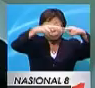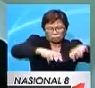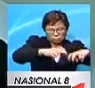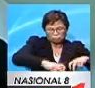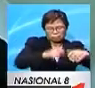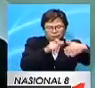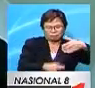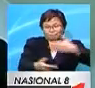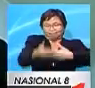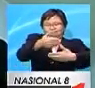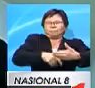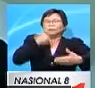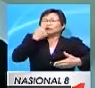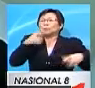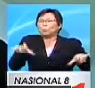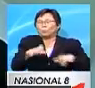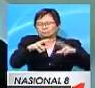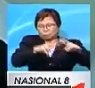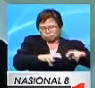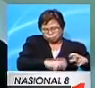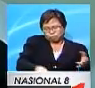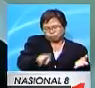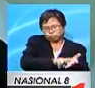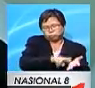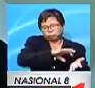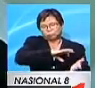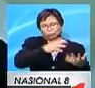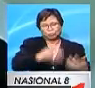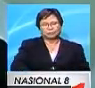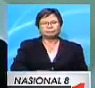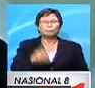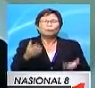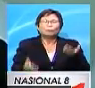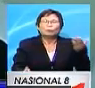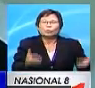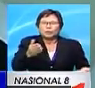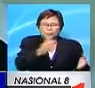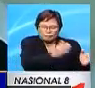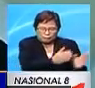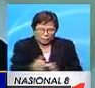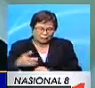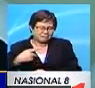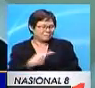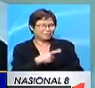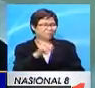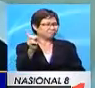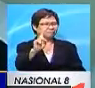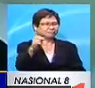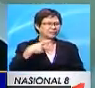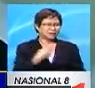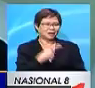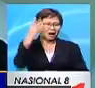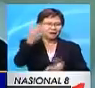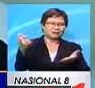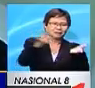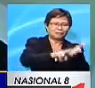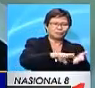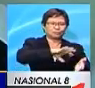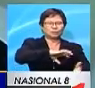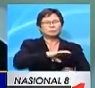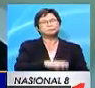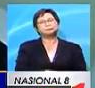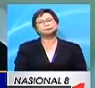dalang terlibat ini mungkin adalah strategi kita sendiri tidak kita akan buat laporan polis